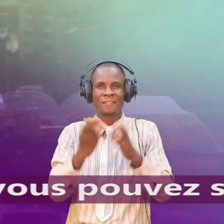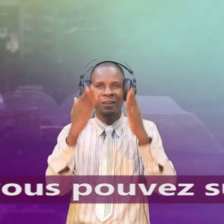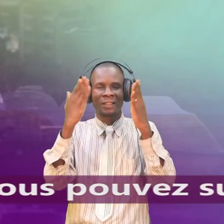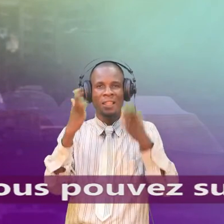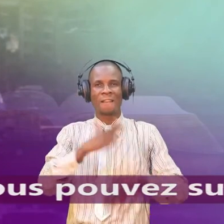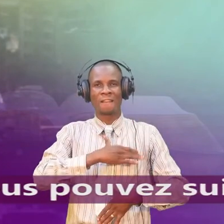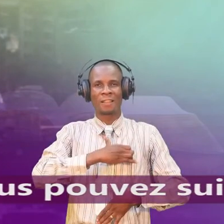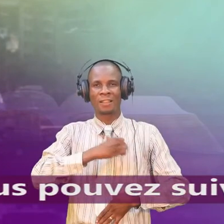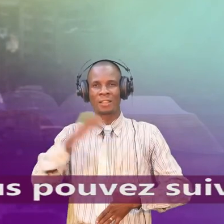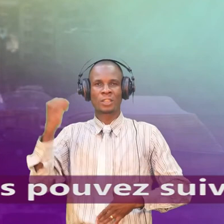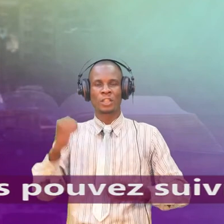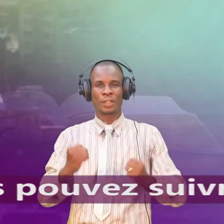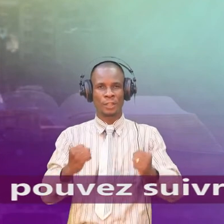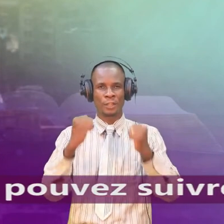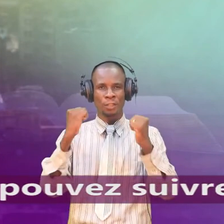Ndio habari njema.